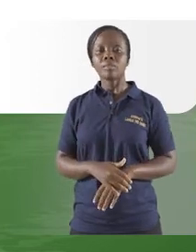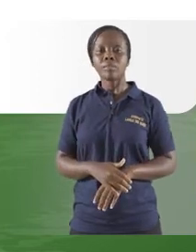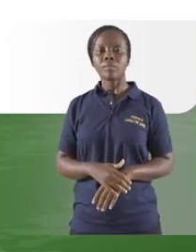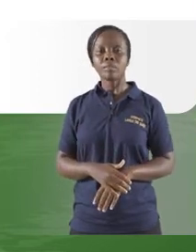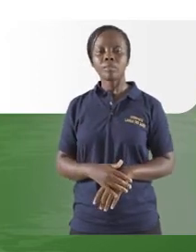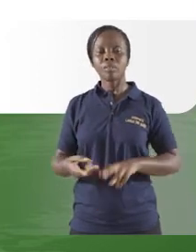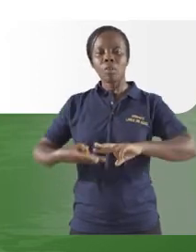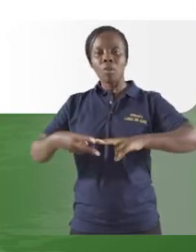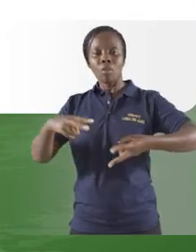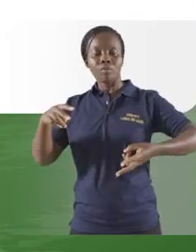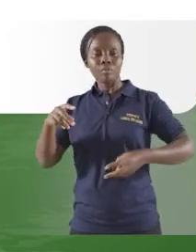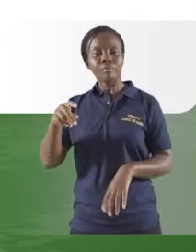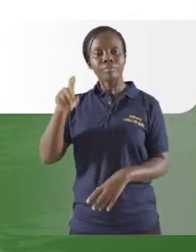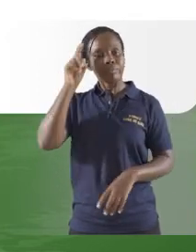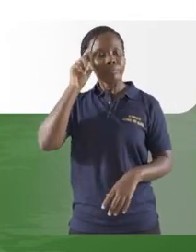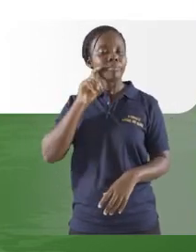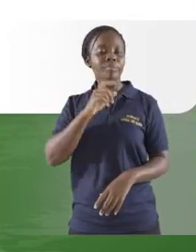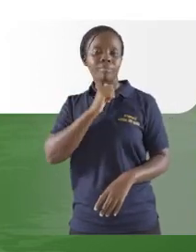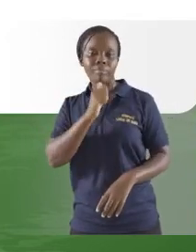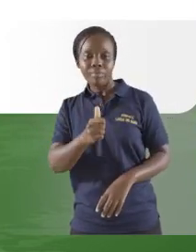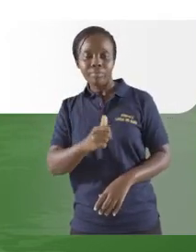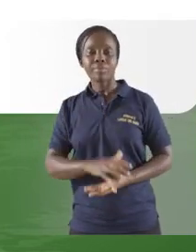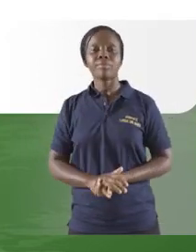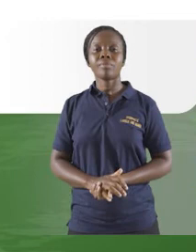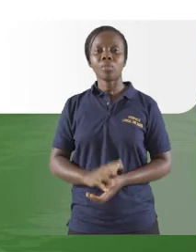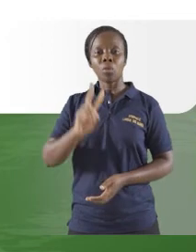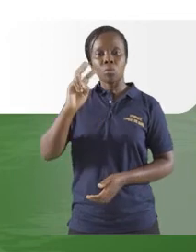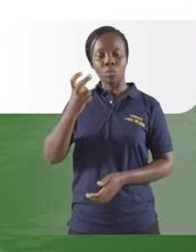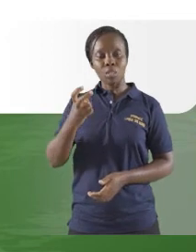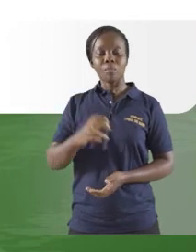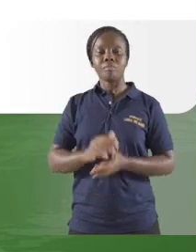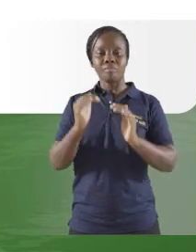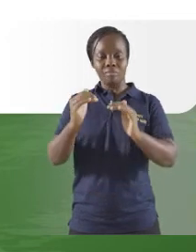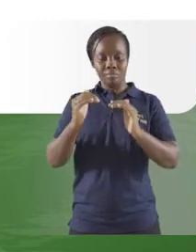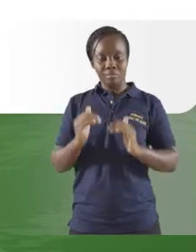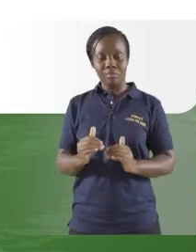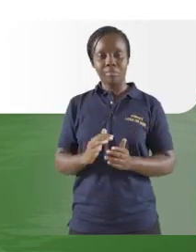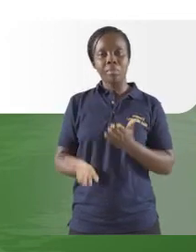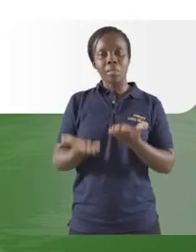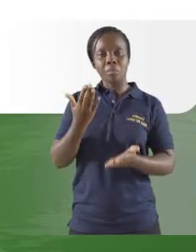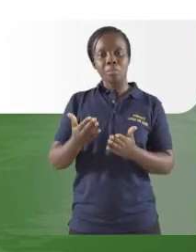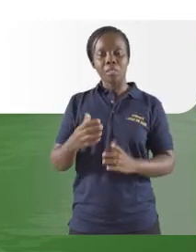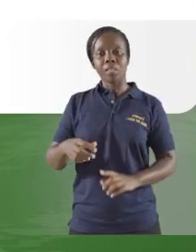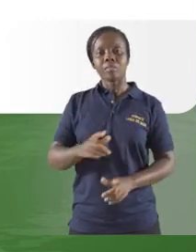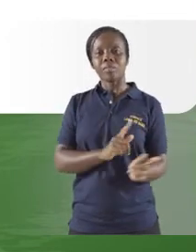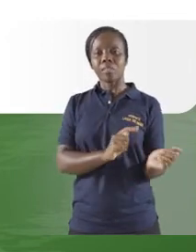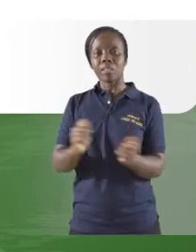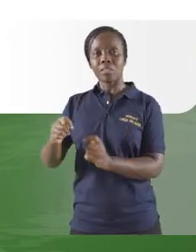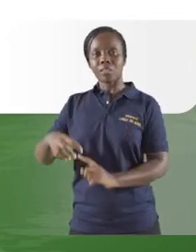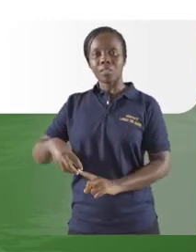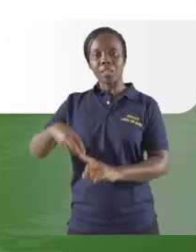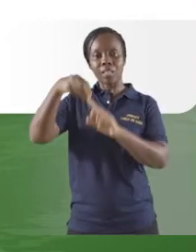autosome. Deuxième hypothèse, peut-être que la transmission d'un caractère héréditaire chez